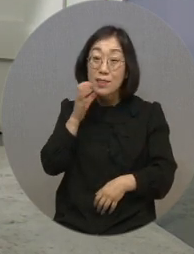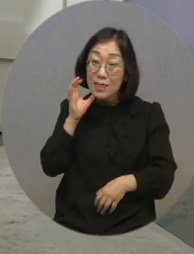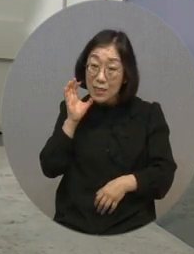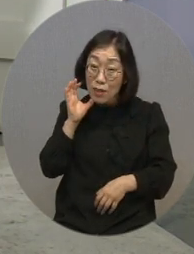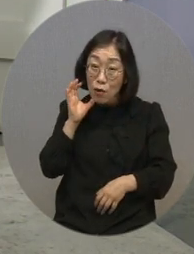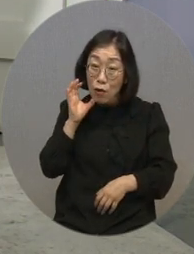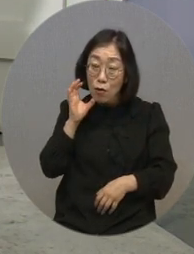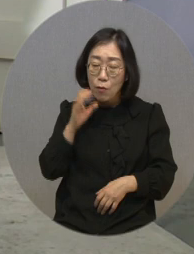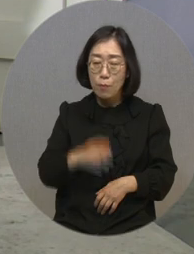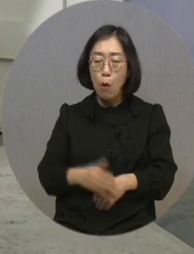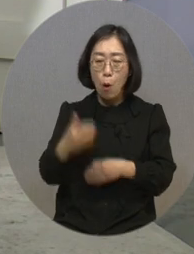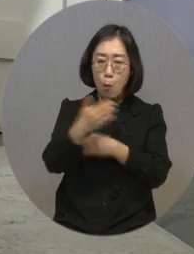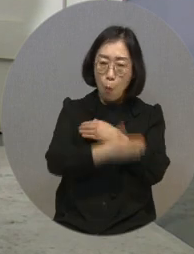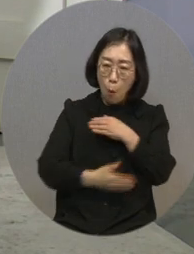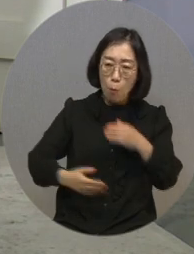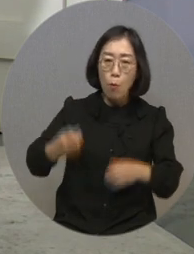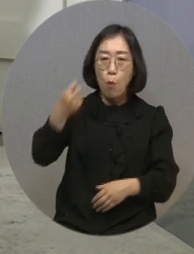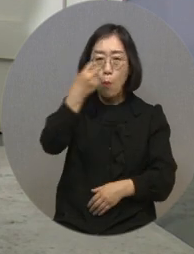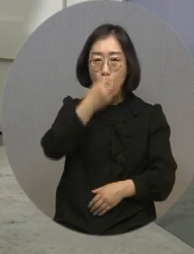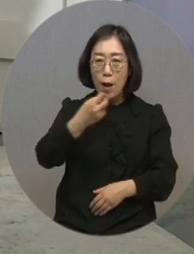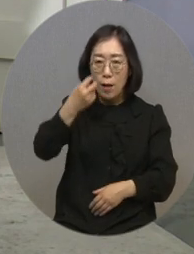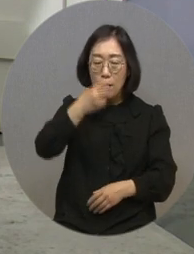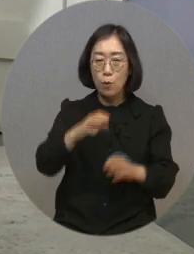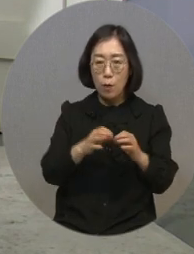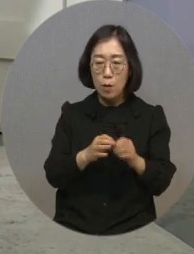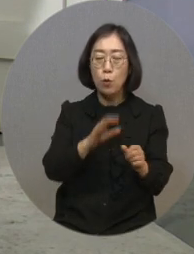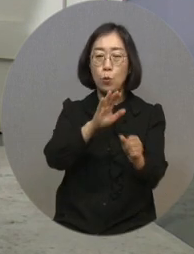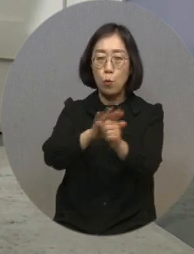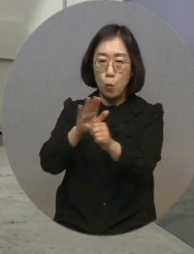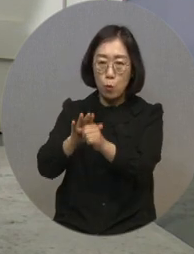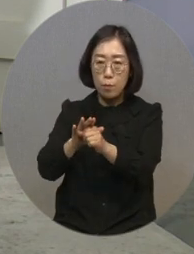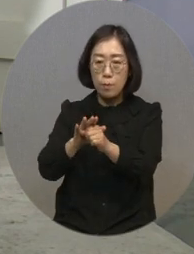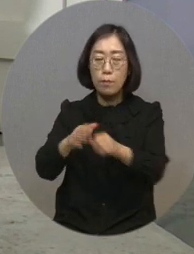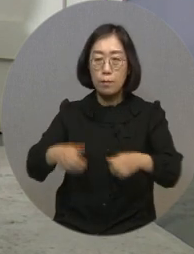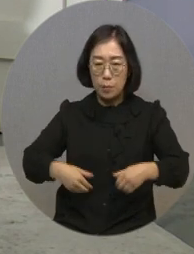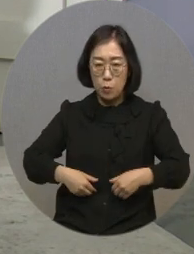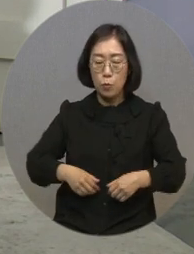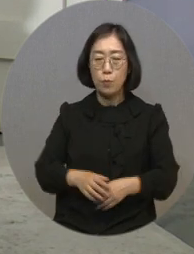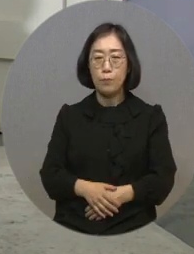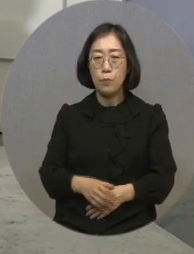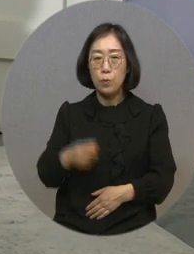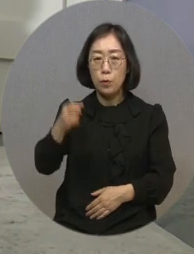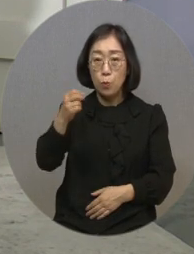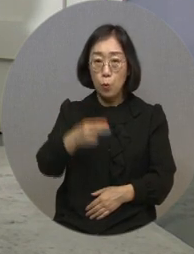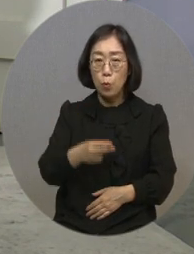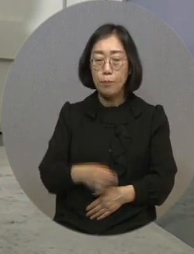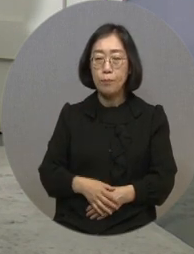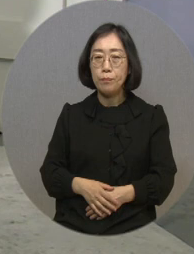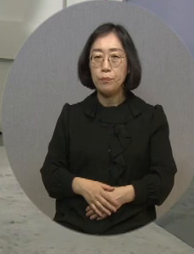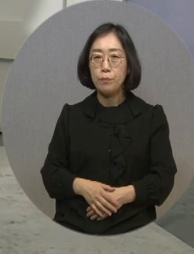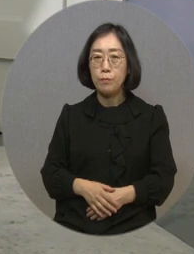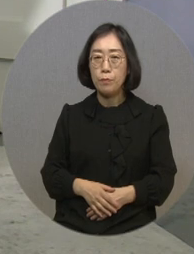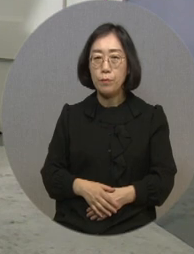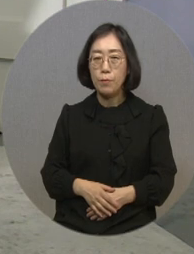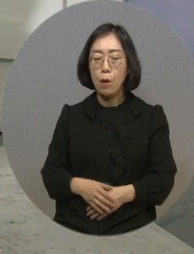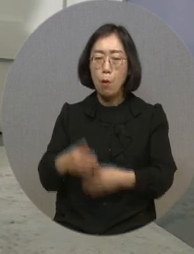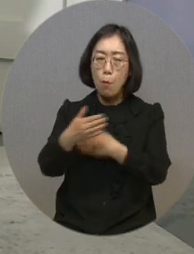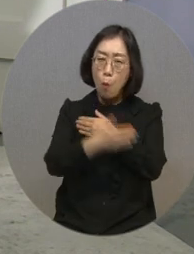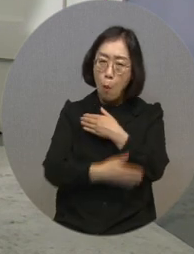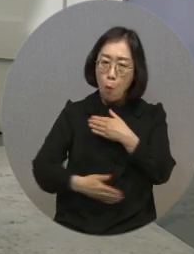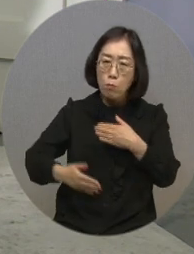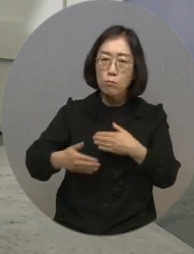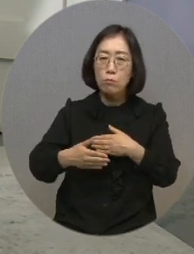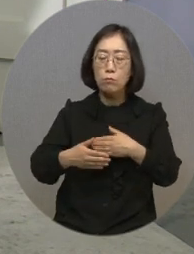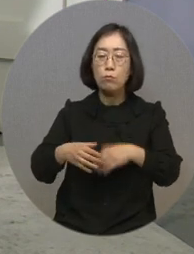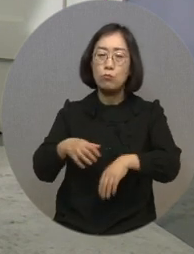그 헬스케어적인 도움을 받아야 될 때가 많습니다. 그렇죠. 그리고 그것뿐만 아니더라도 그 몸이 불편한